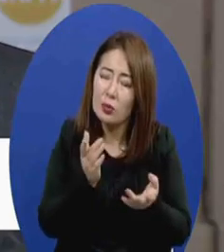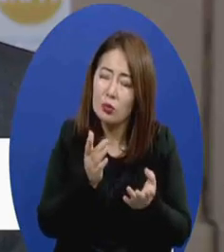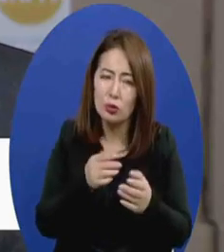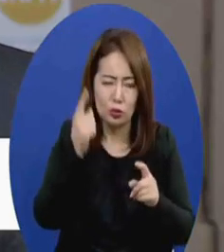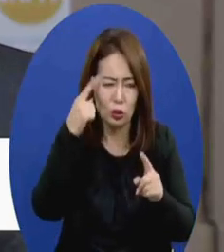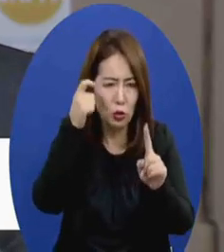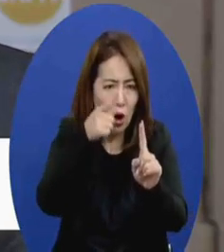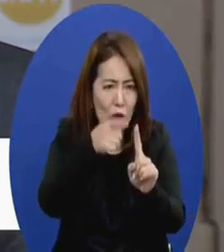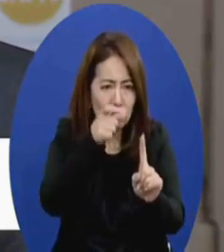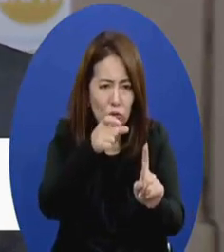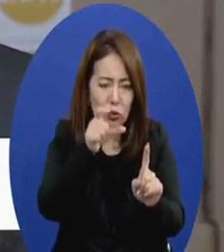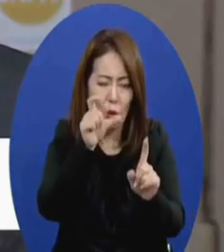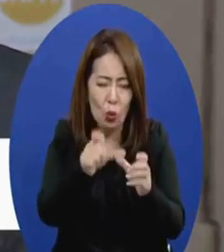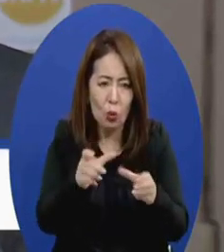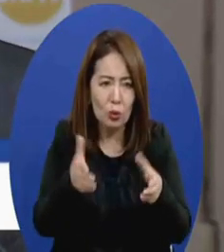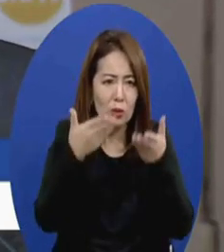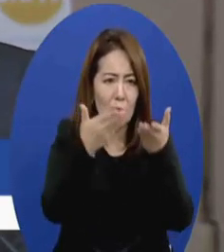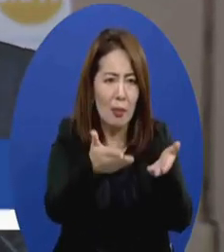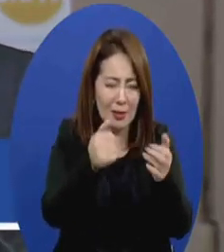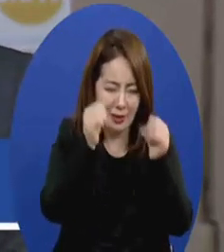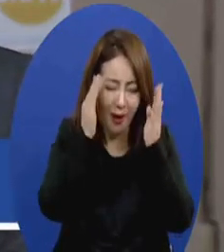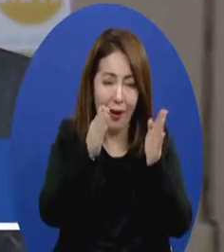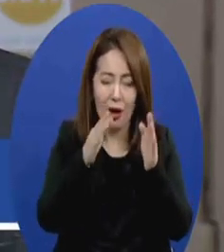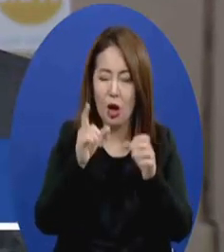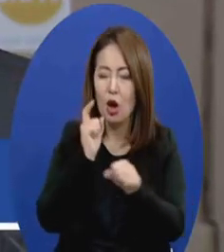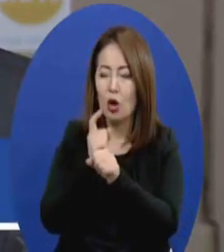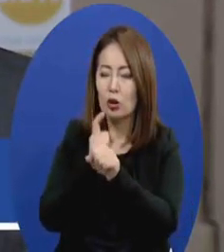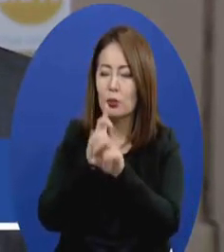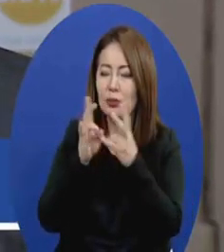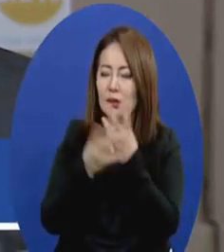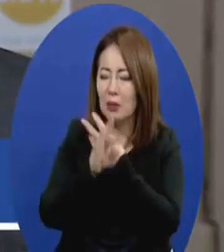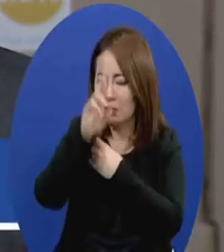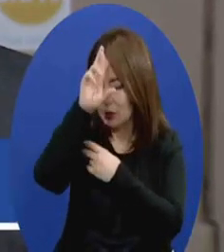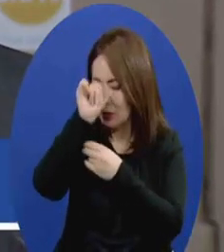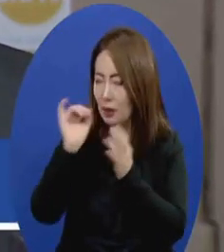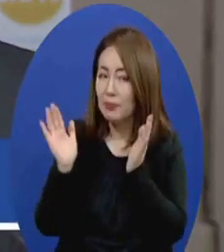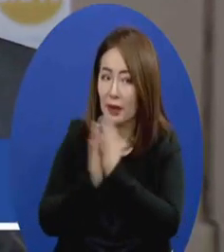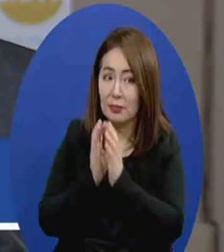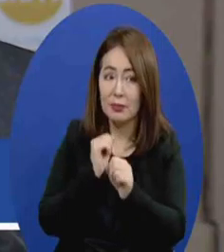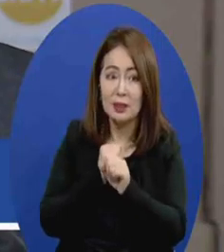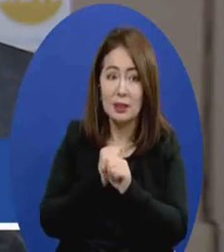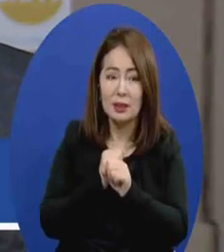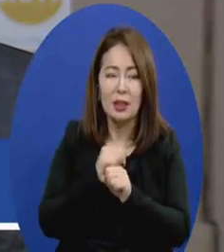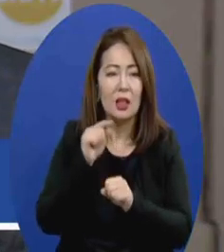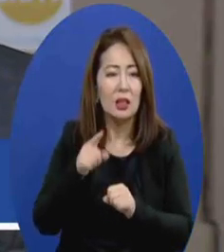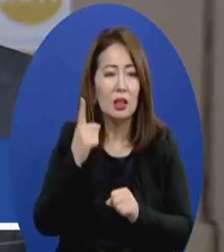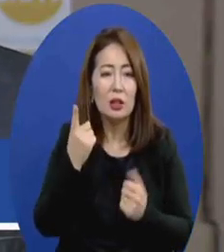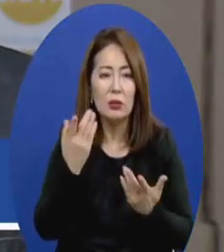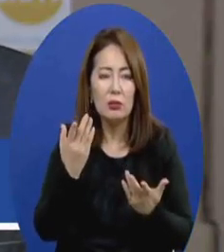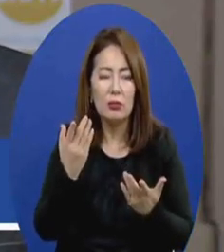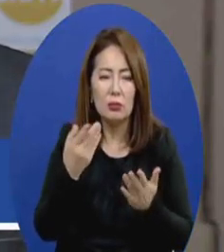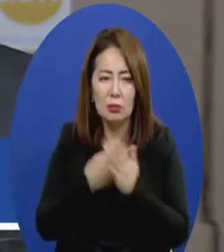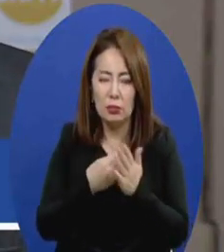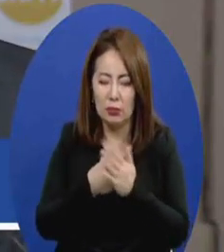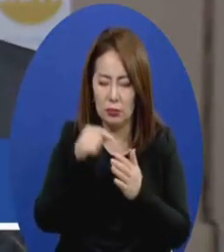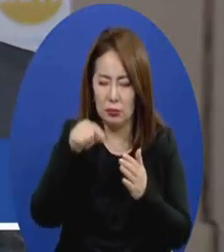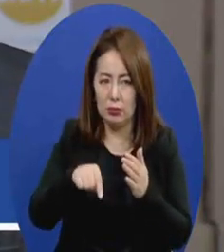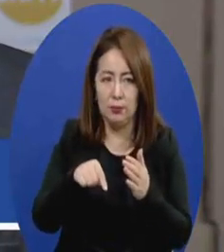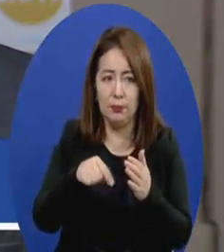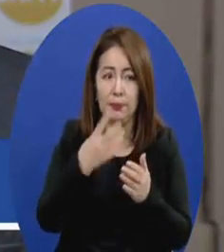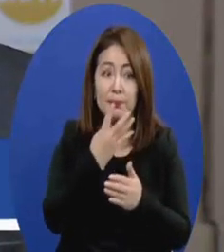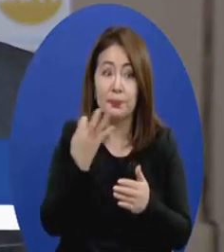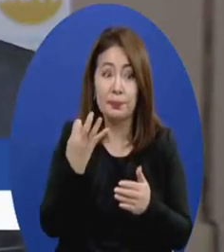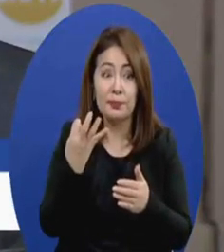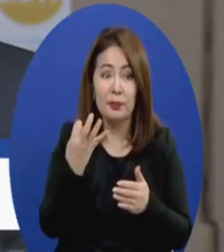байгаа учраас бид яг хуу мэдээж эхний ээлжинд Улаанбаатар хотод түгээлтэх юм. Цааш цаашдаа бол мэдээж манай бодлого орон нутагт ч гэсэн